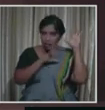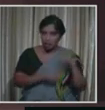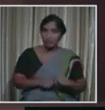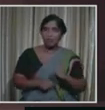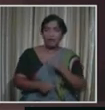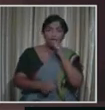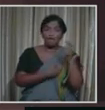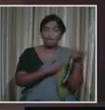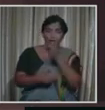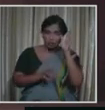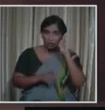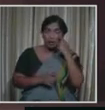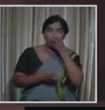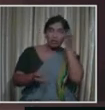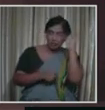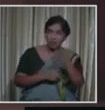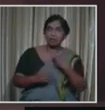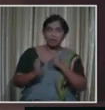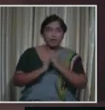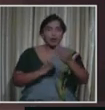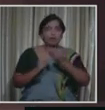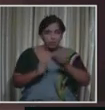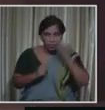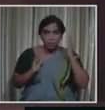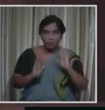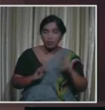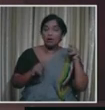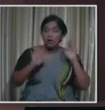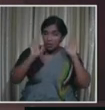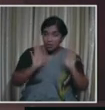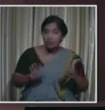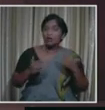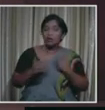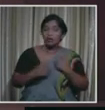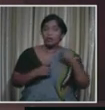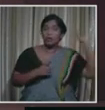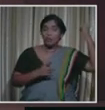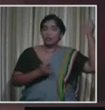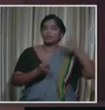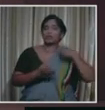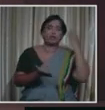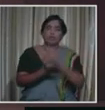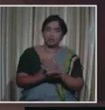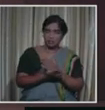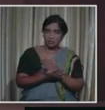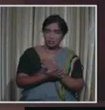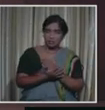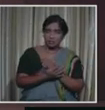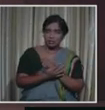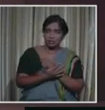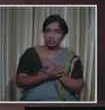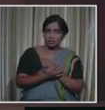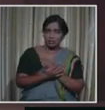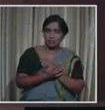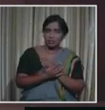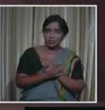kena waktu puna. Mereka belakui macam dah awasnya pure mata gatah waktu puna. Hebat mata iyalah dengan mereka kerana lepas kiuwa. Tangan rata tu bentuk. Garu mandi tu